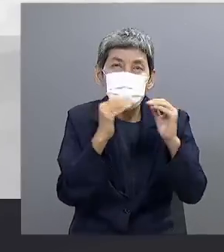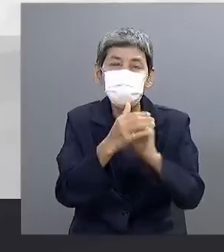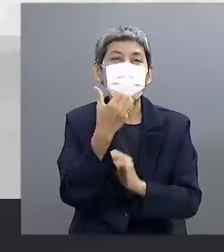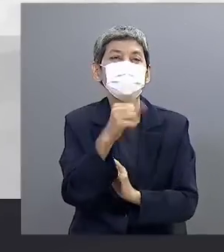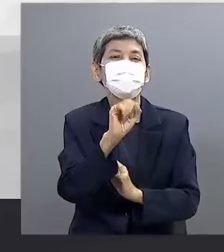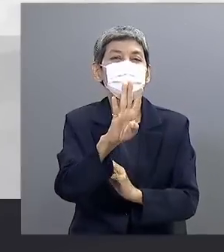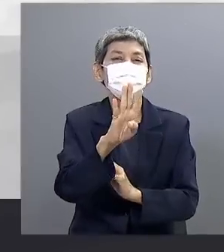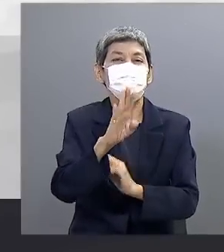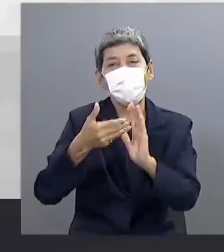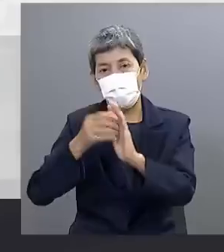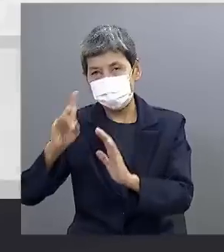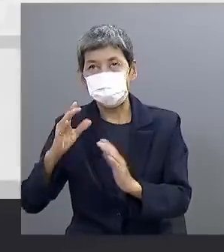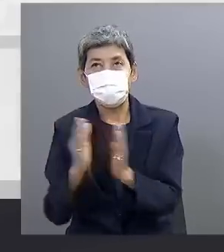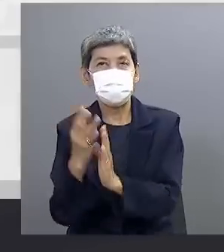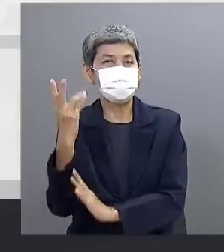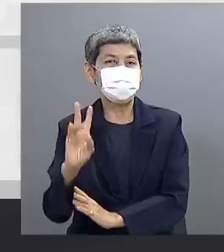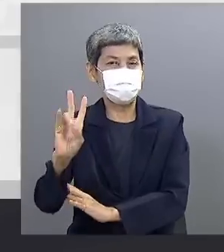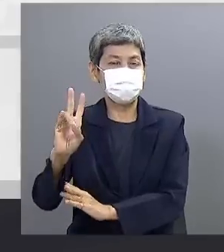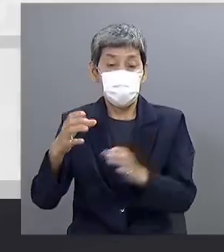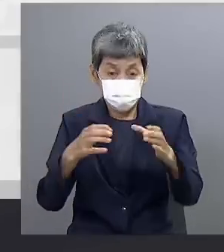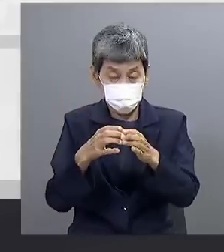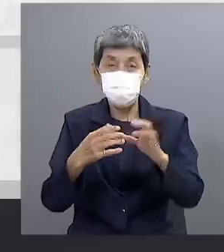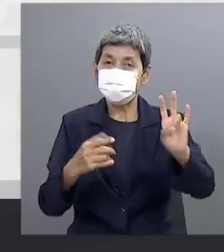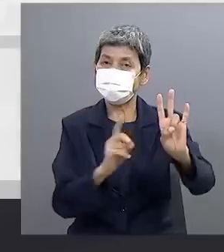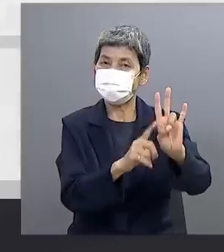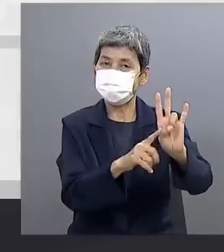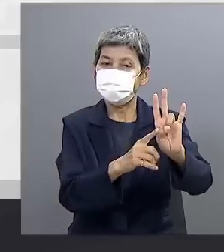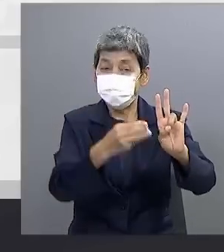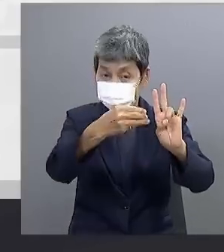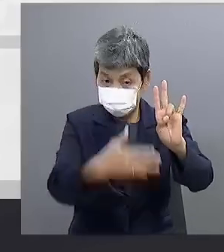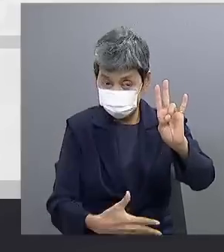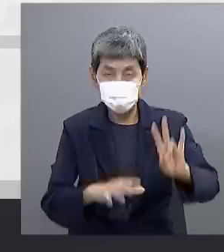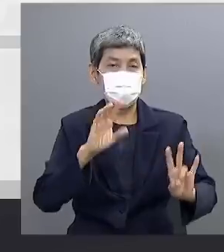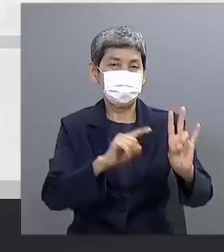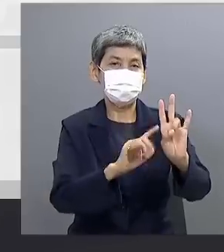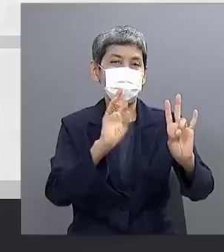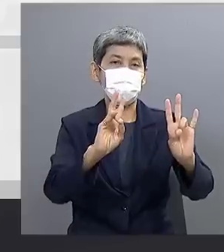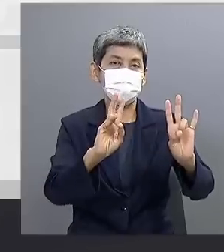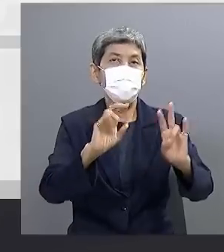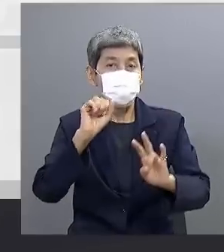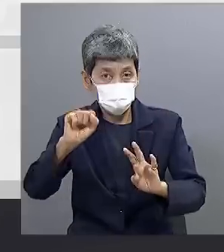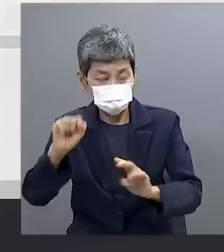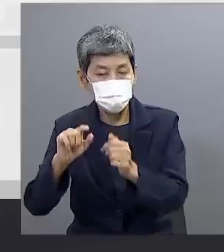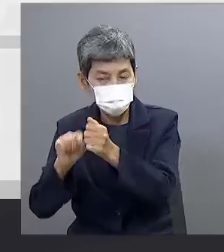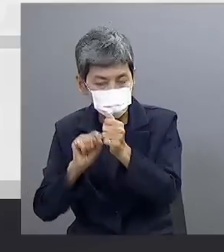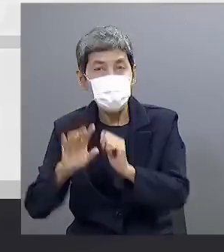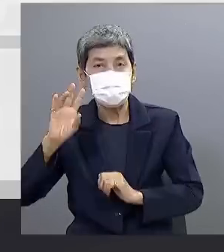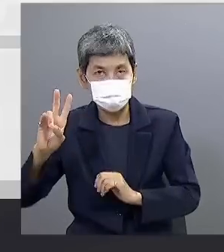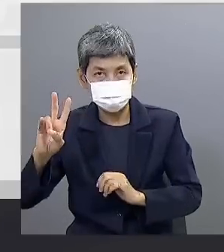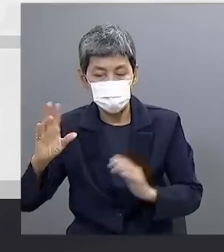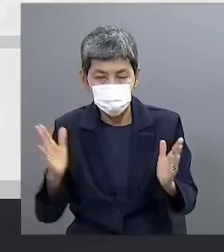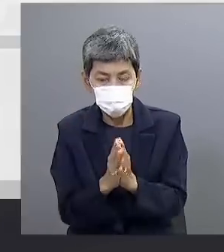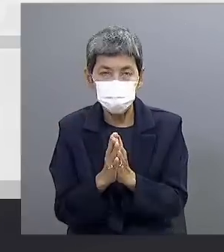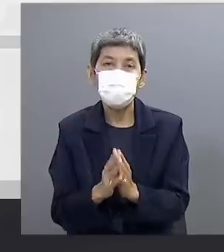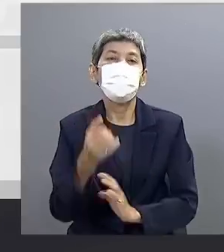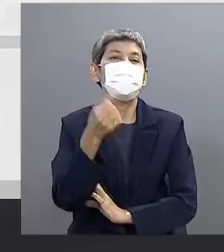ท่ากับ7หมายถึงพรรคนี้ได้ส.ส.บัญชีรายชื่อ7คนได้ส.ส.เขต7คนรวมแล้ว14